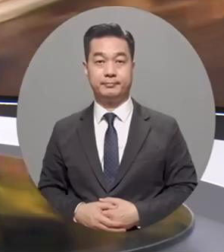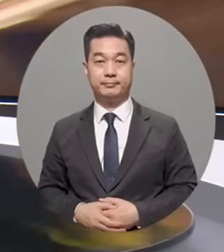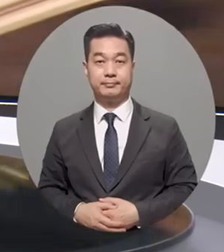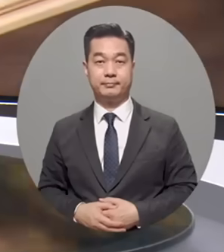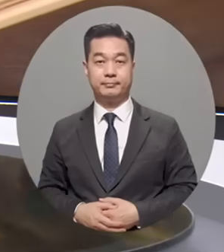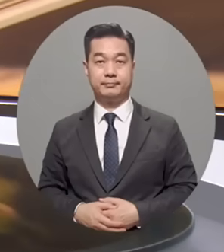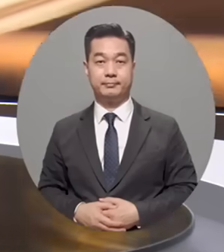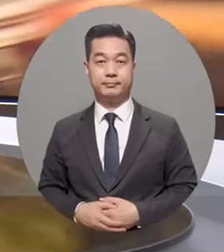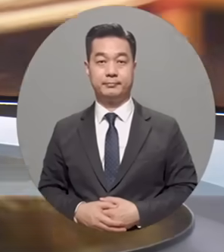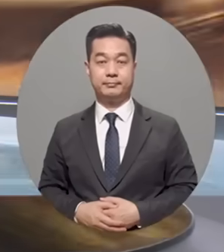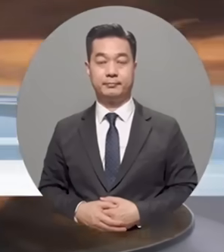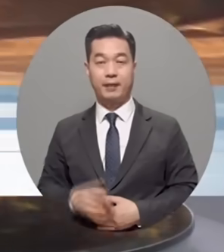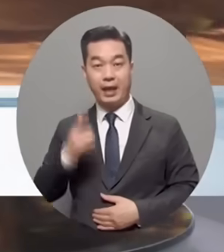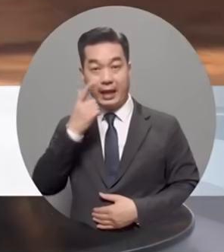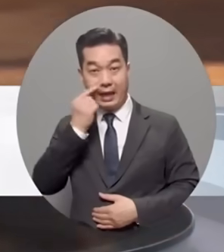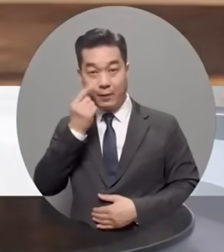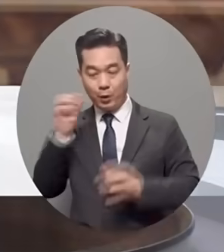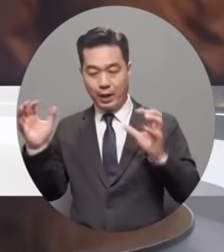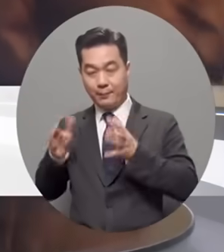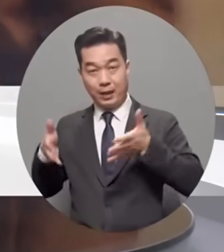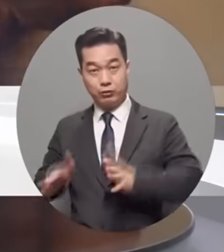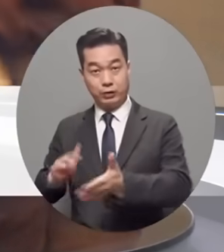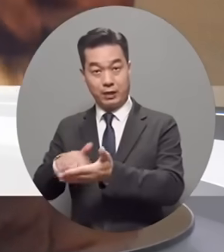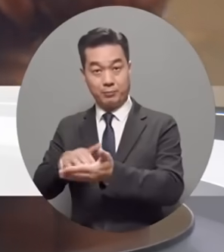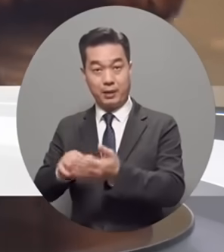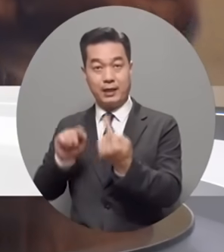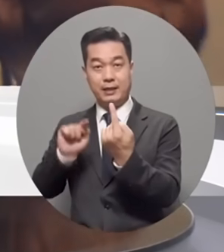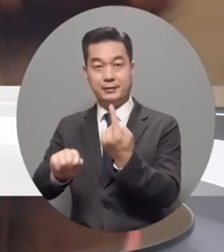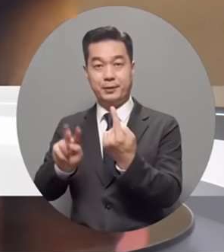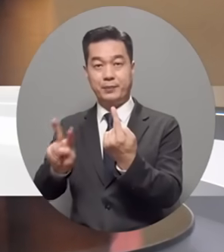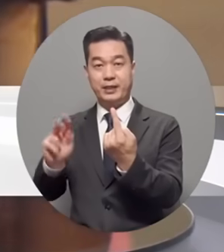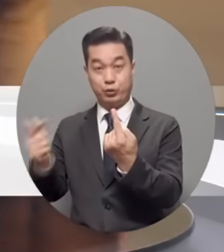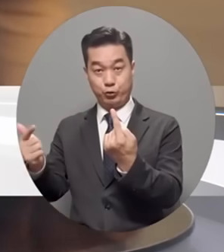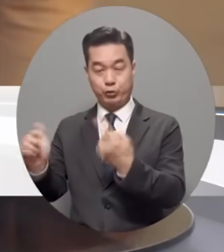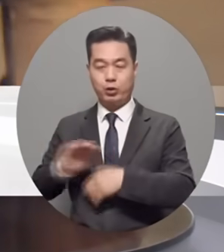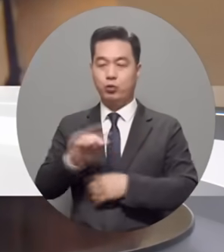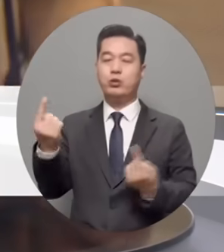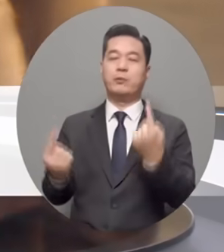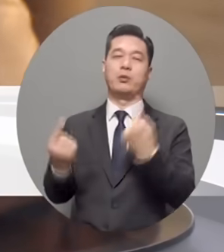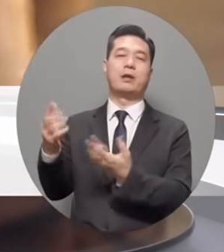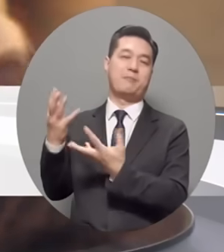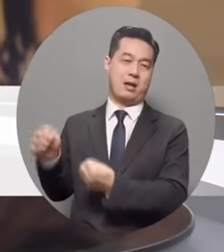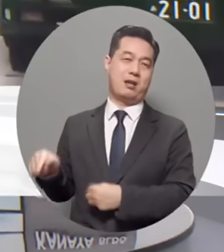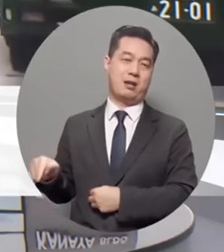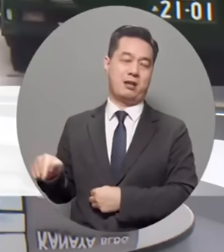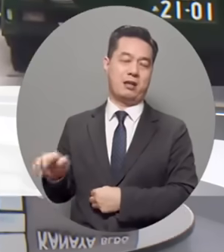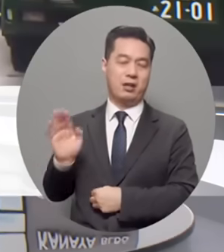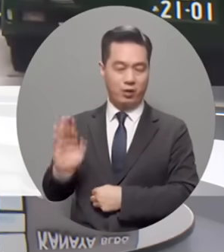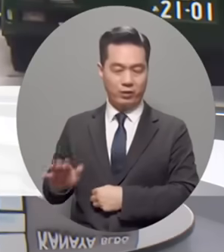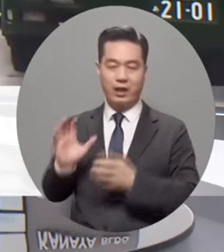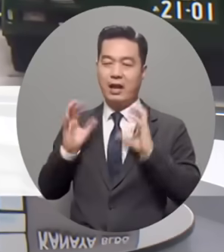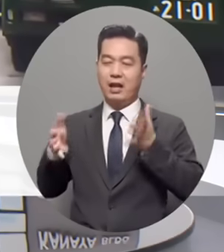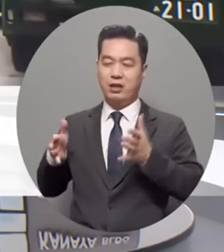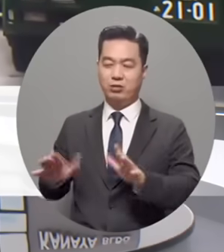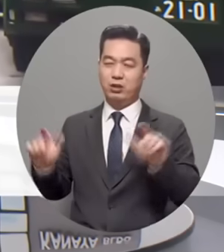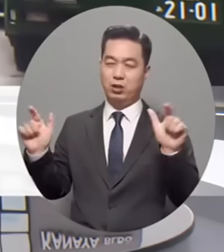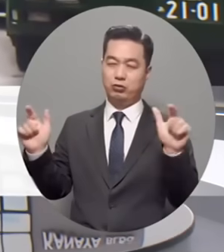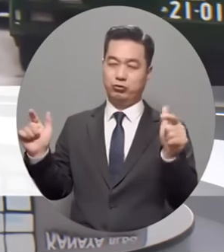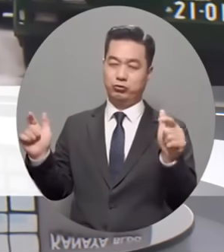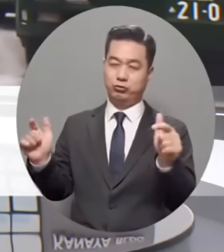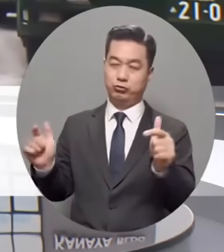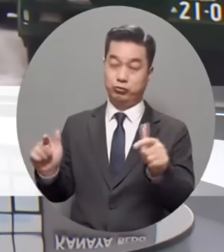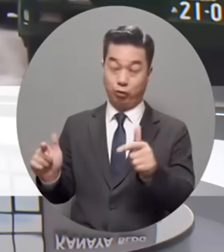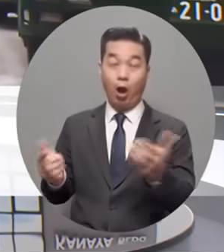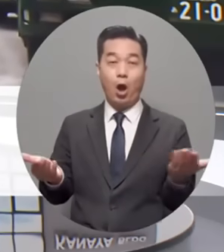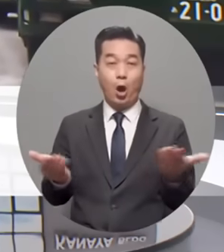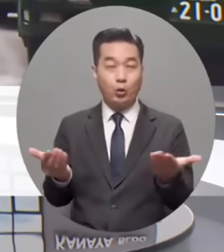이웃나라 일본의 합계 출생률은 1.26명으로 우리보단 높습니다만 장기화된 저출생으로 당장 노동인력 부족